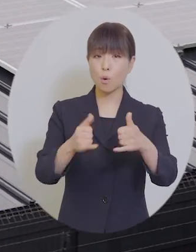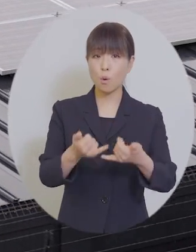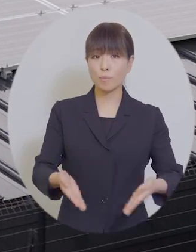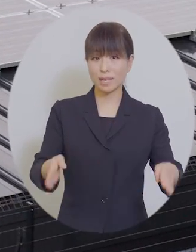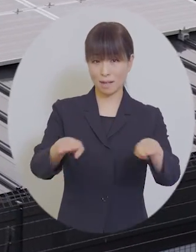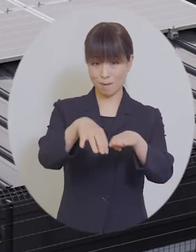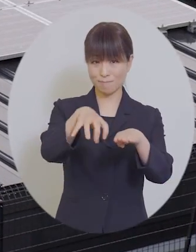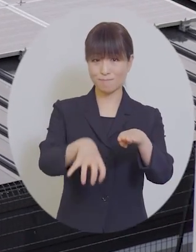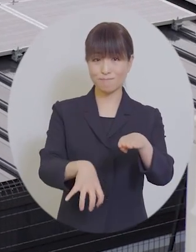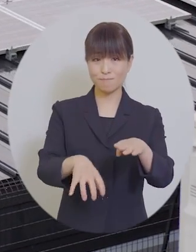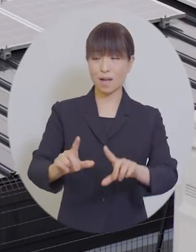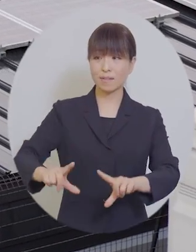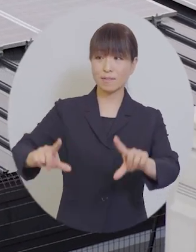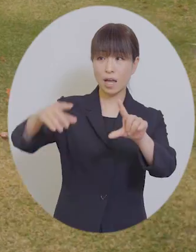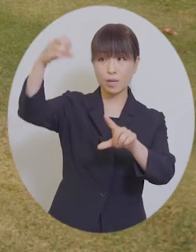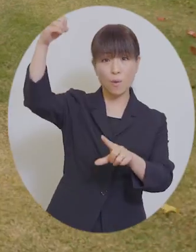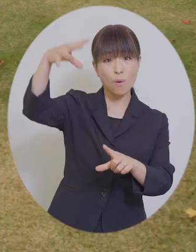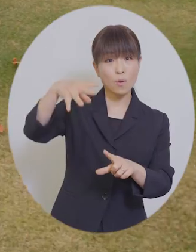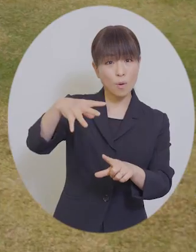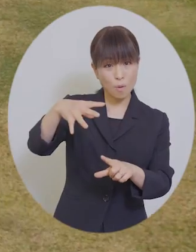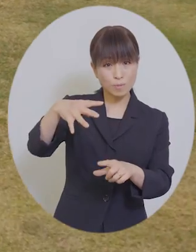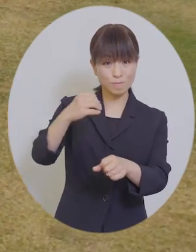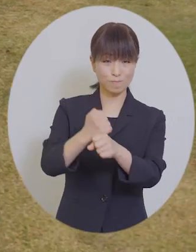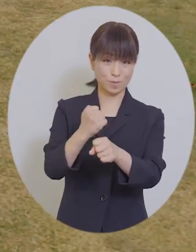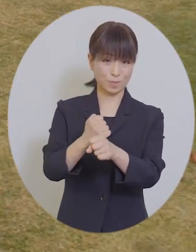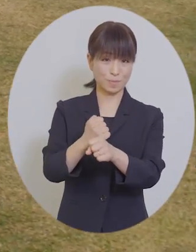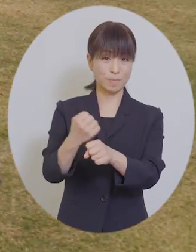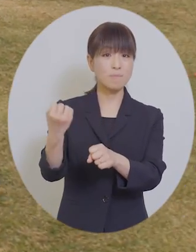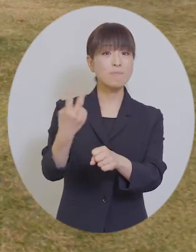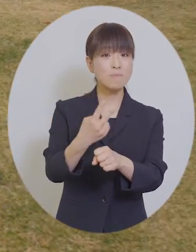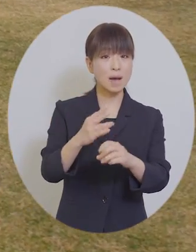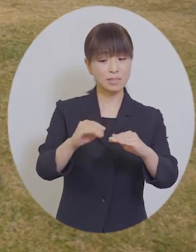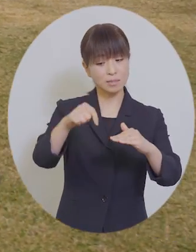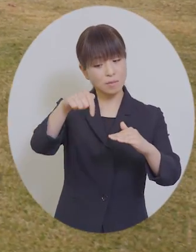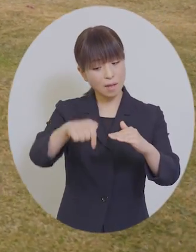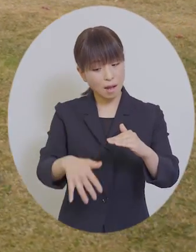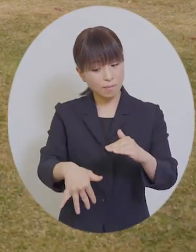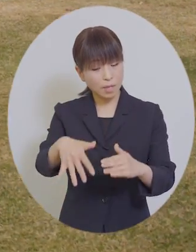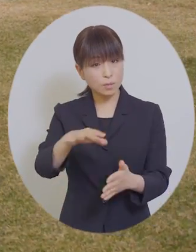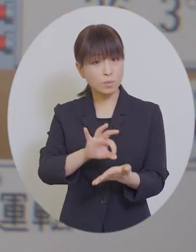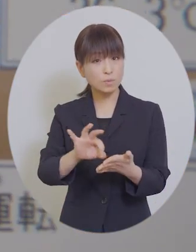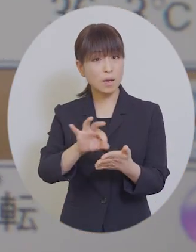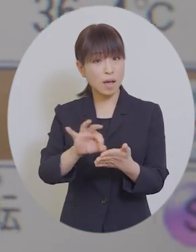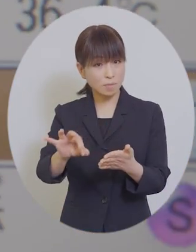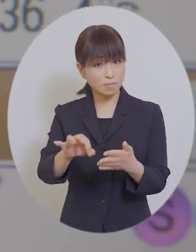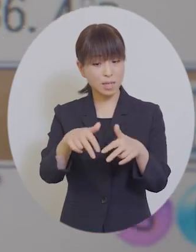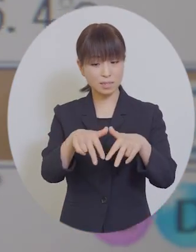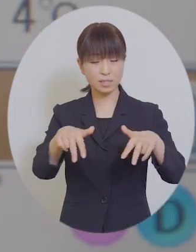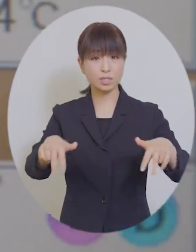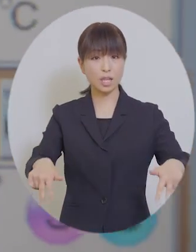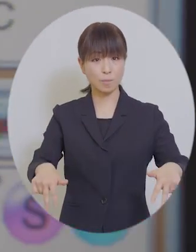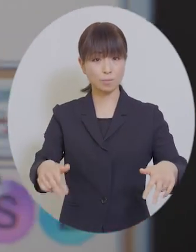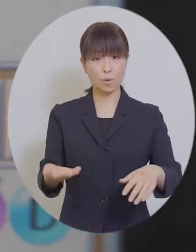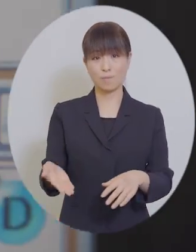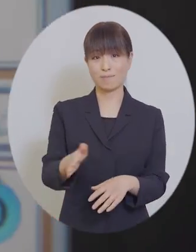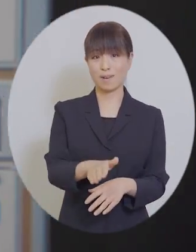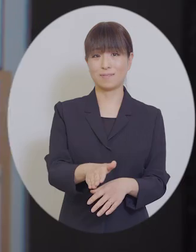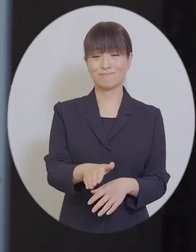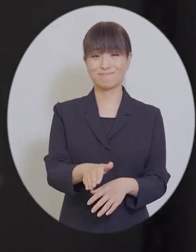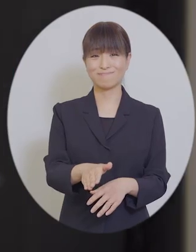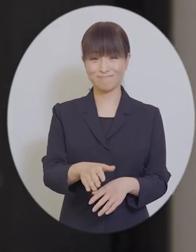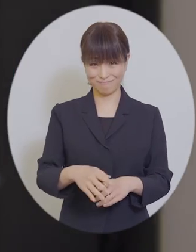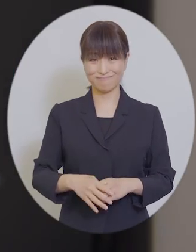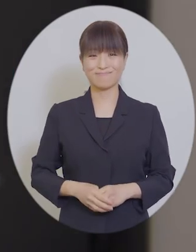館では太陽光発電はもちろんのこと、地中の熱を利用した空調システムを導入しています